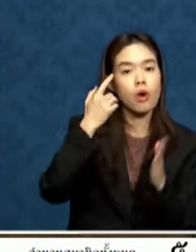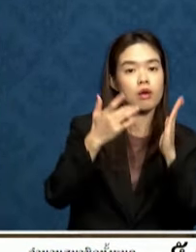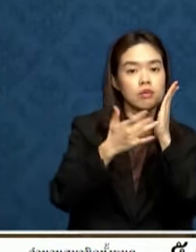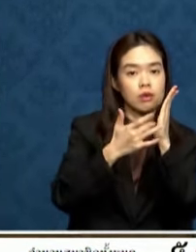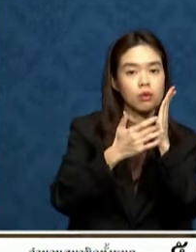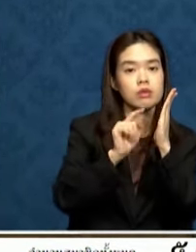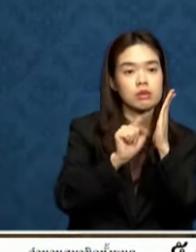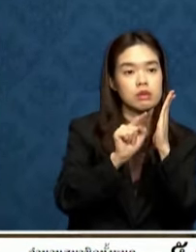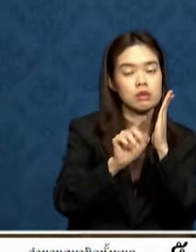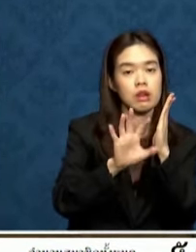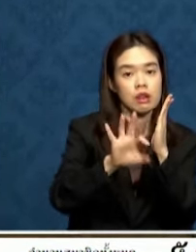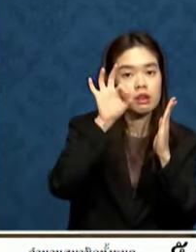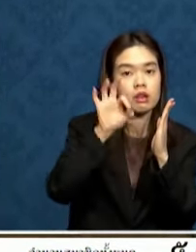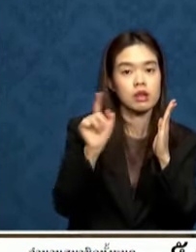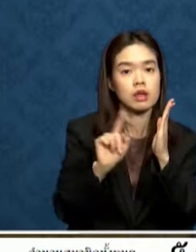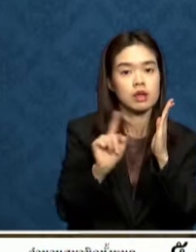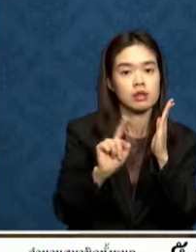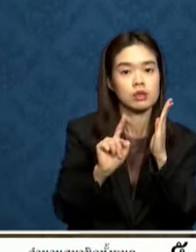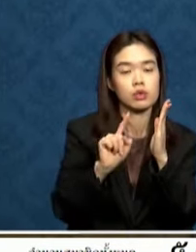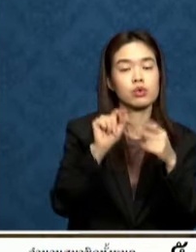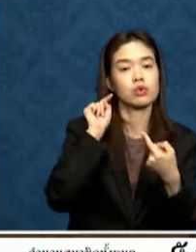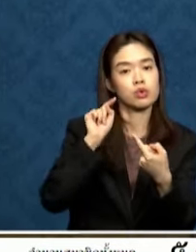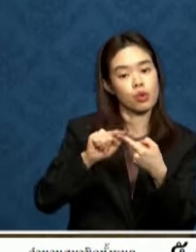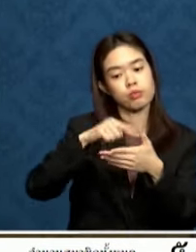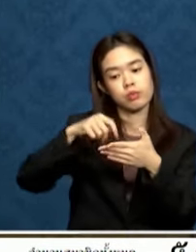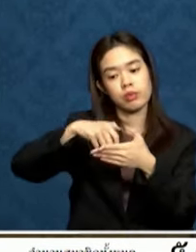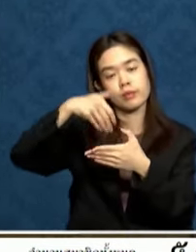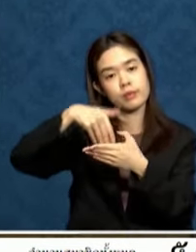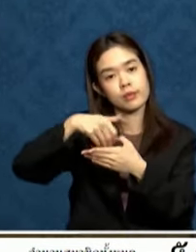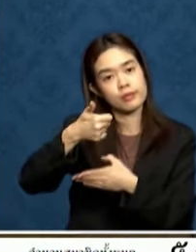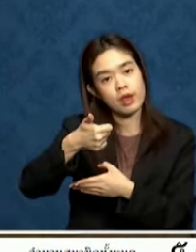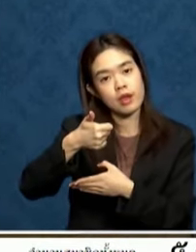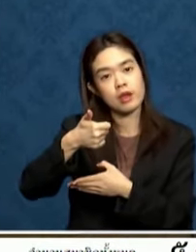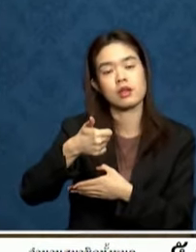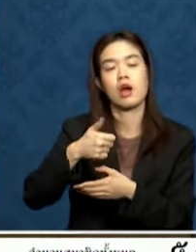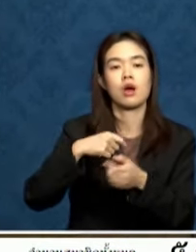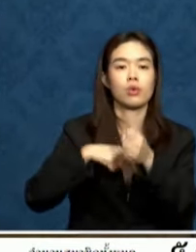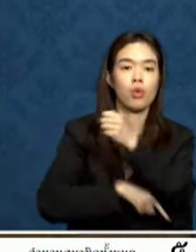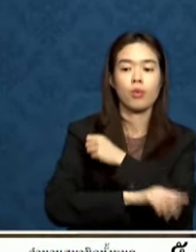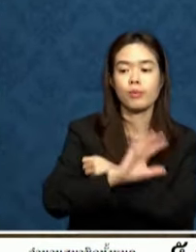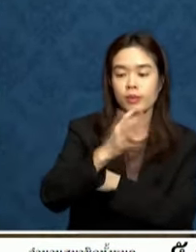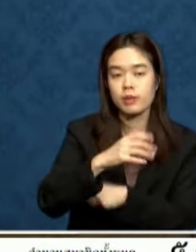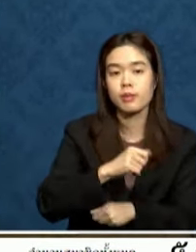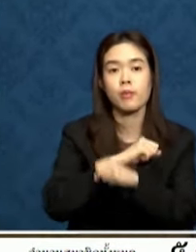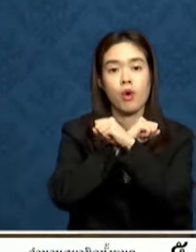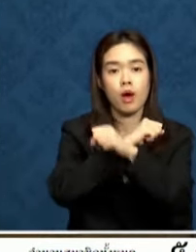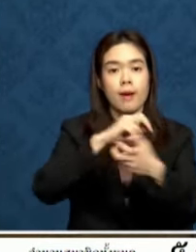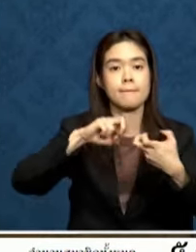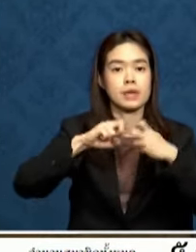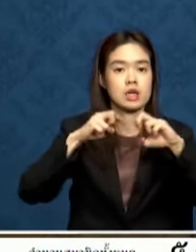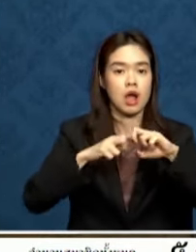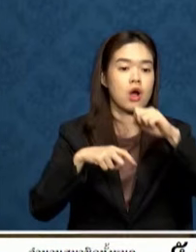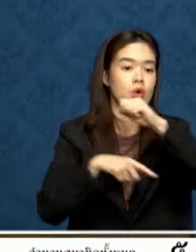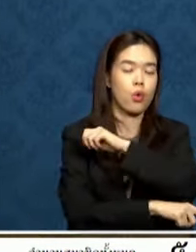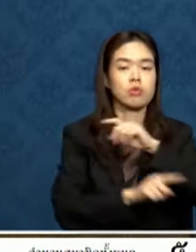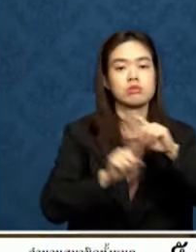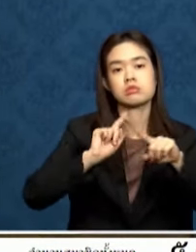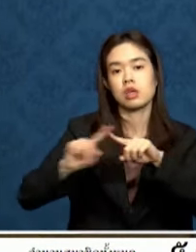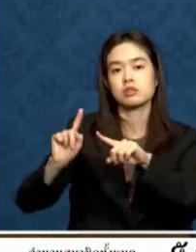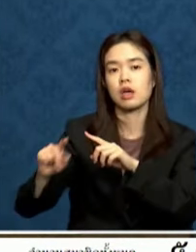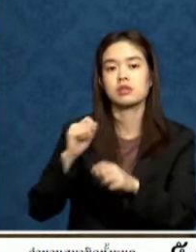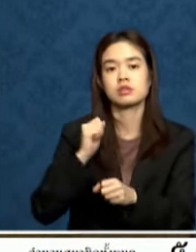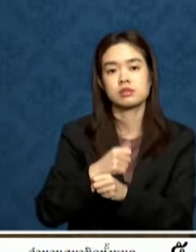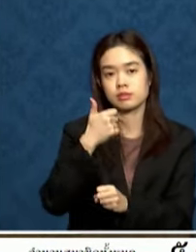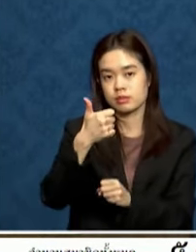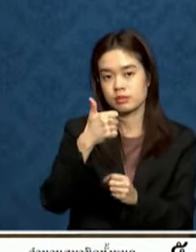ปลอดภัยในการใช้งานและเกิดความโปร่งใสและบริสุทธิ์ยุติธรรมสามารถป้องกันทุจริตคอร์รัปชั่นหรือป้อง